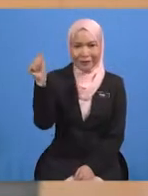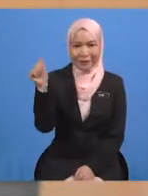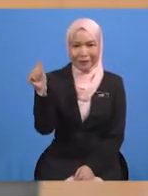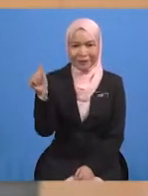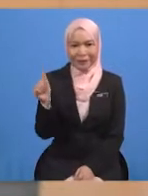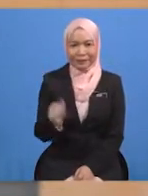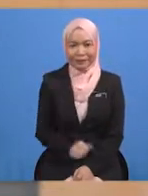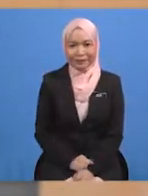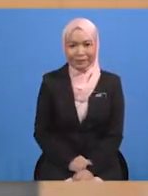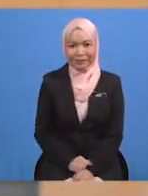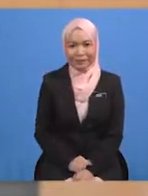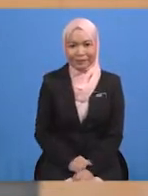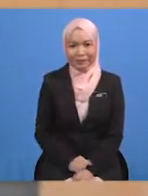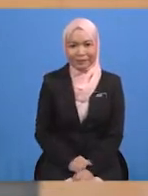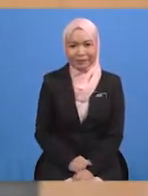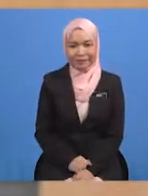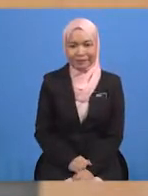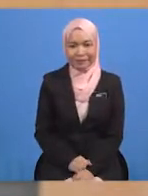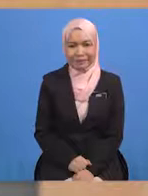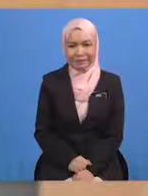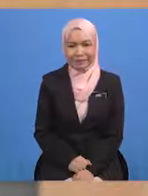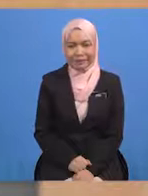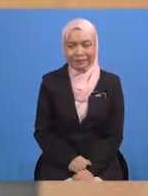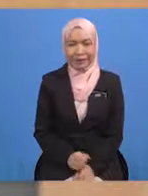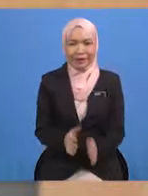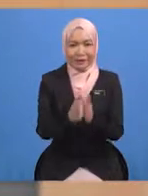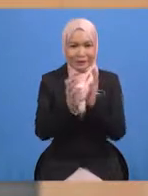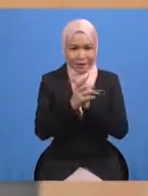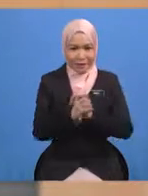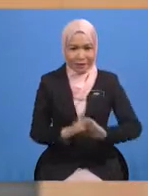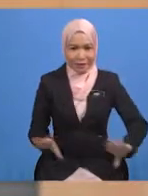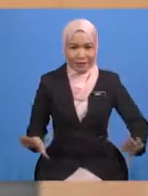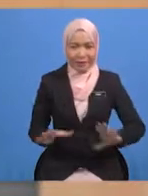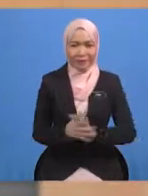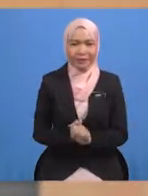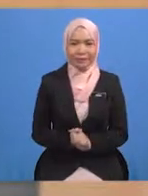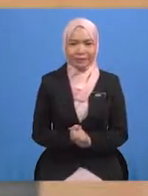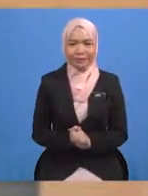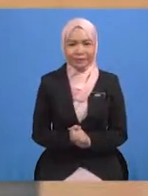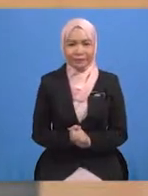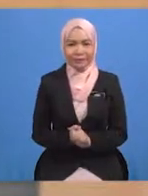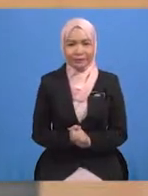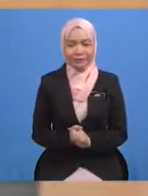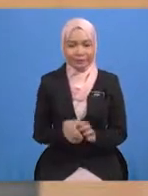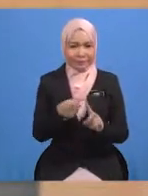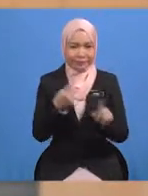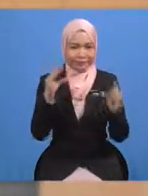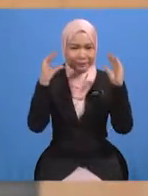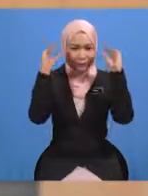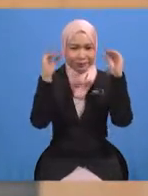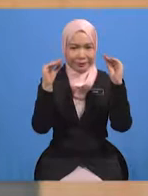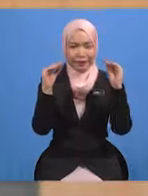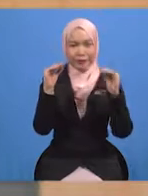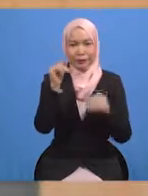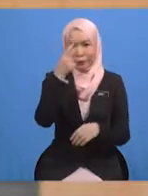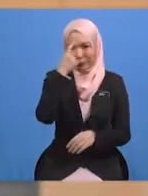Assalamualaikum warahmatullahi wabarakatuh. Salam sejahtera, salam muhibah, salam bicara dari cikgu untuk murid-murid